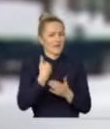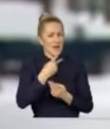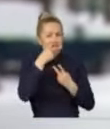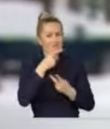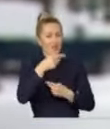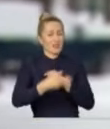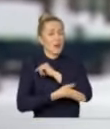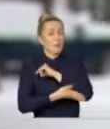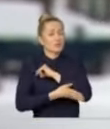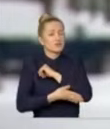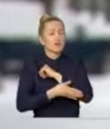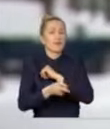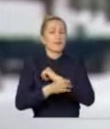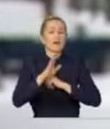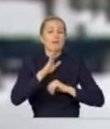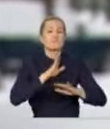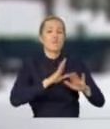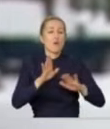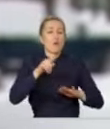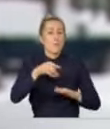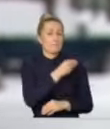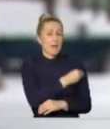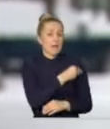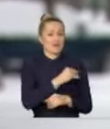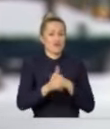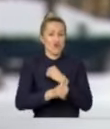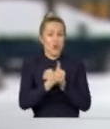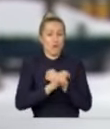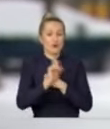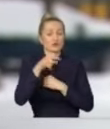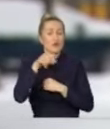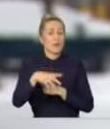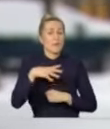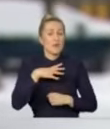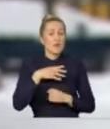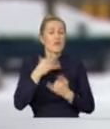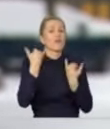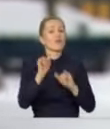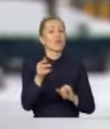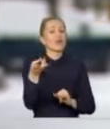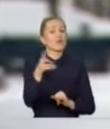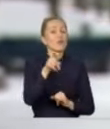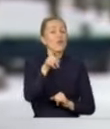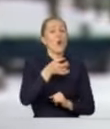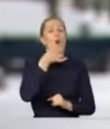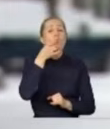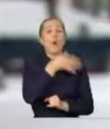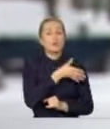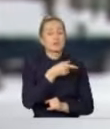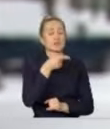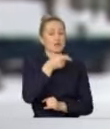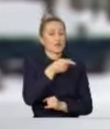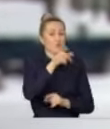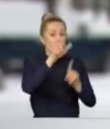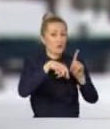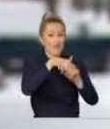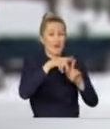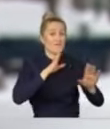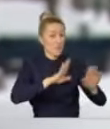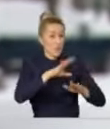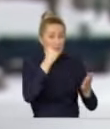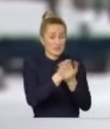podstawie zbliżonego materiału dowodowego inny oskarżony w tej samej